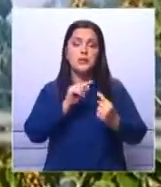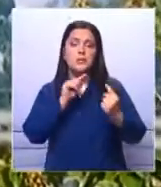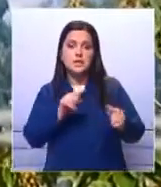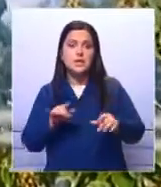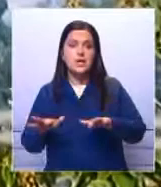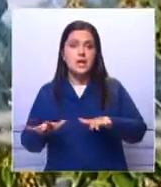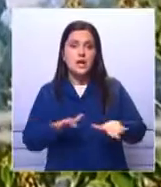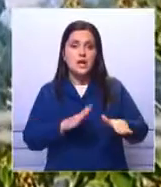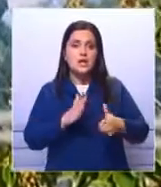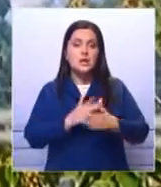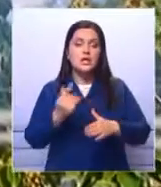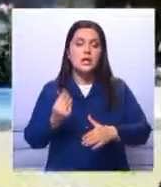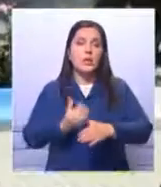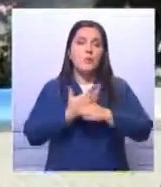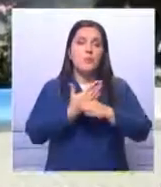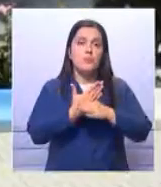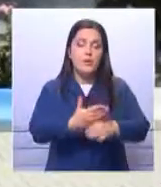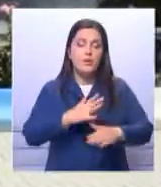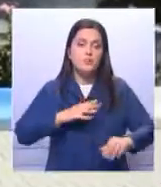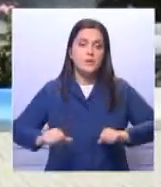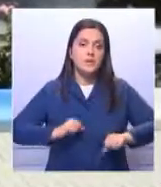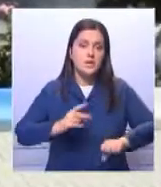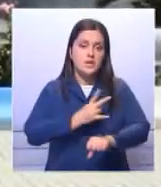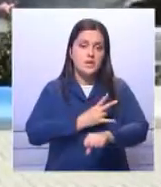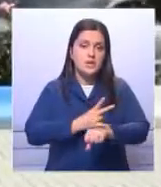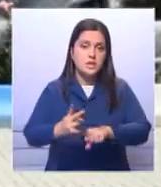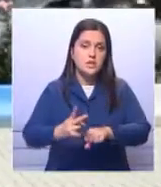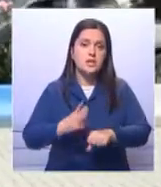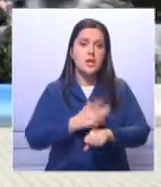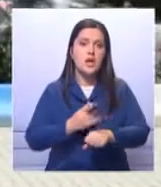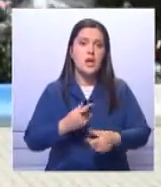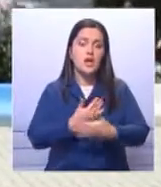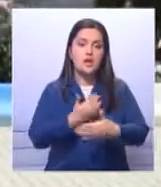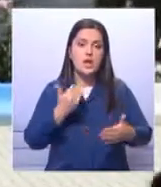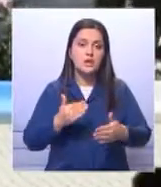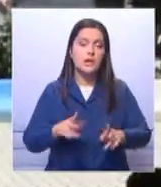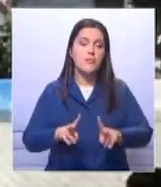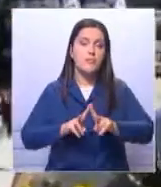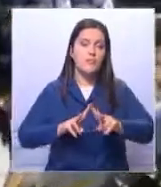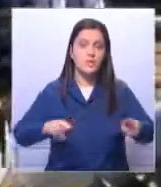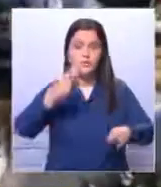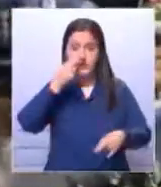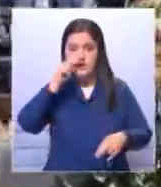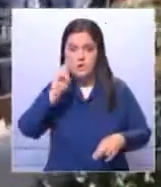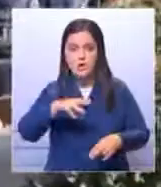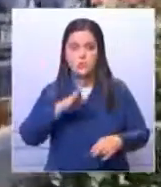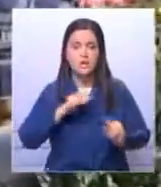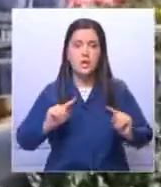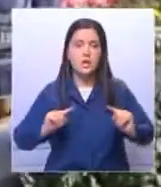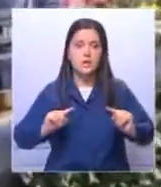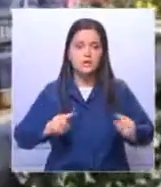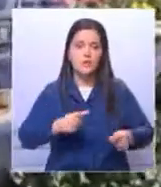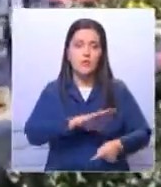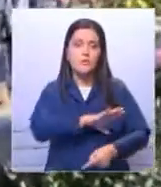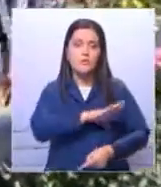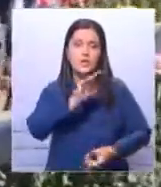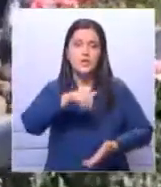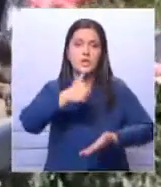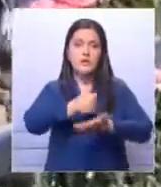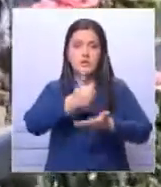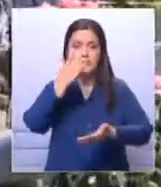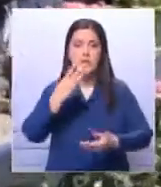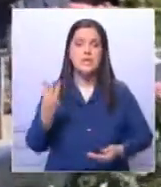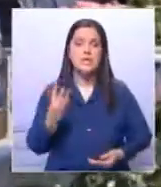органов, противодействии властям и пособничестве террористической организации. Напомню, ранее по такому же обвинению были арестованы